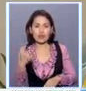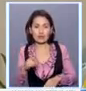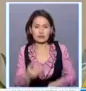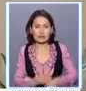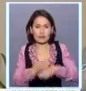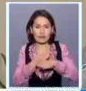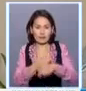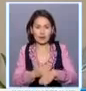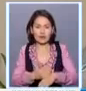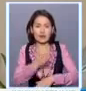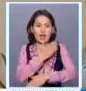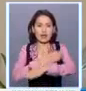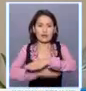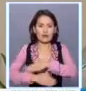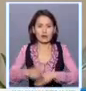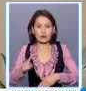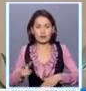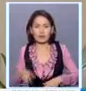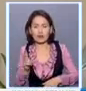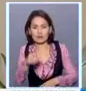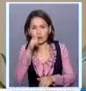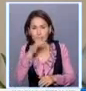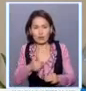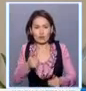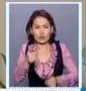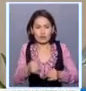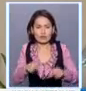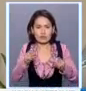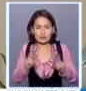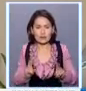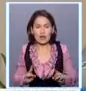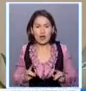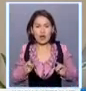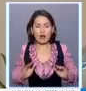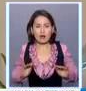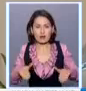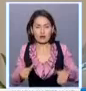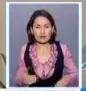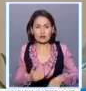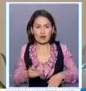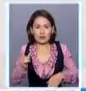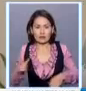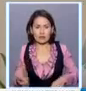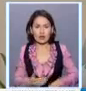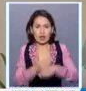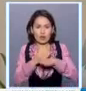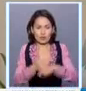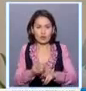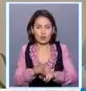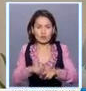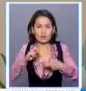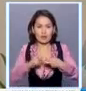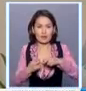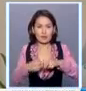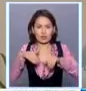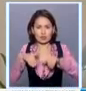үкімет тарапынан. Оны жаңағы аппаратын жеріне аппарат қаржыландырады. Ол да біздің ұсыныстар, біздің қолымызда